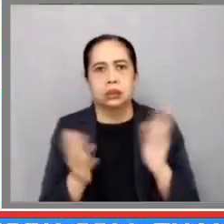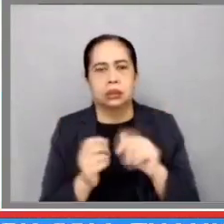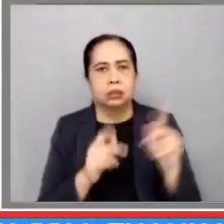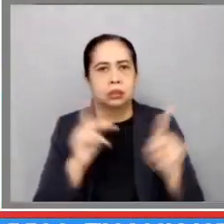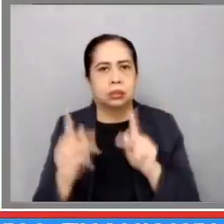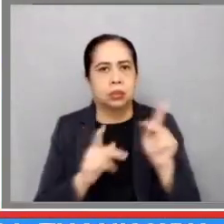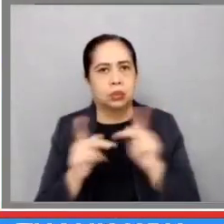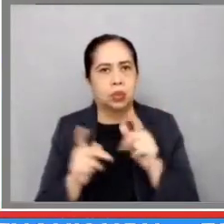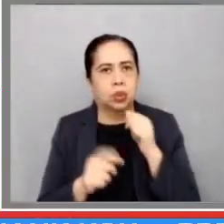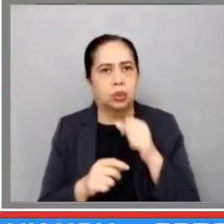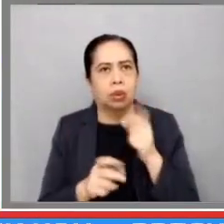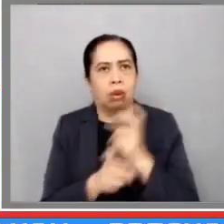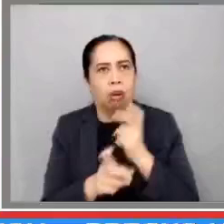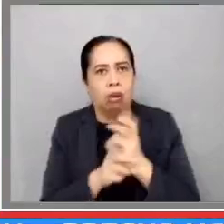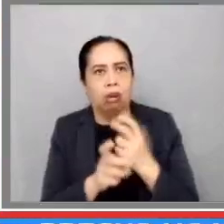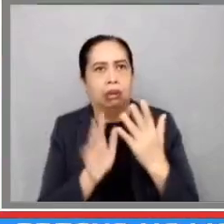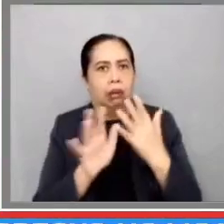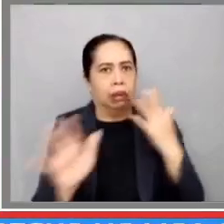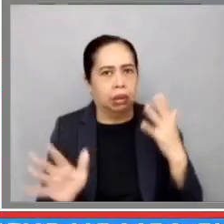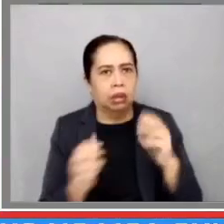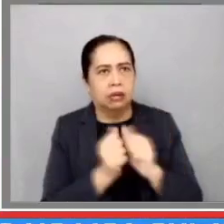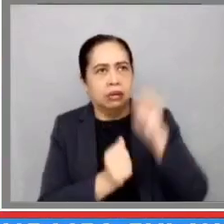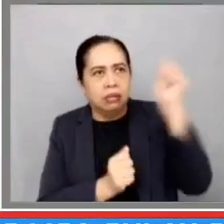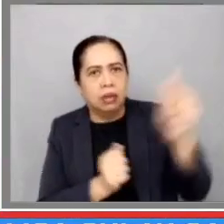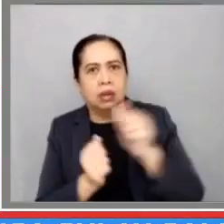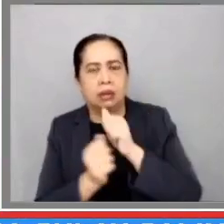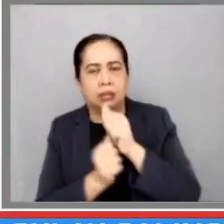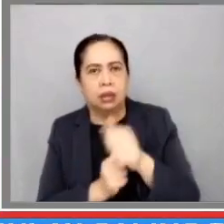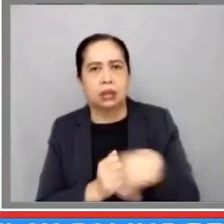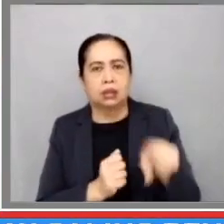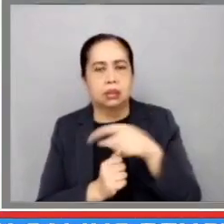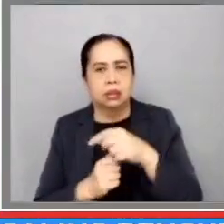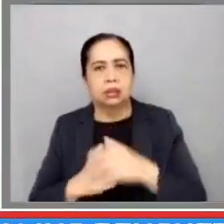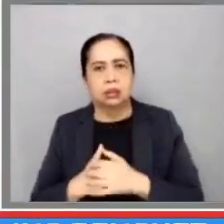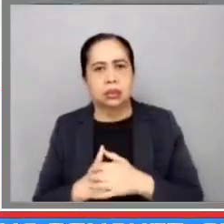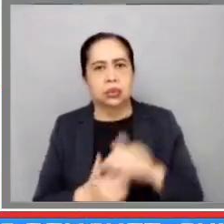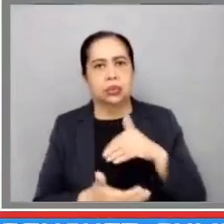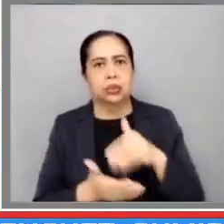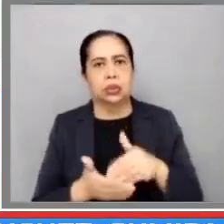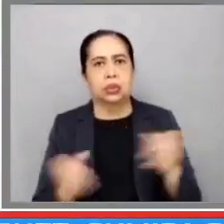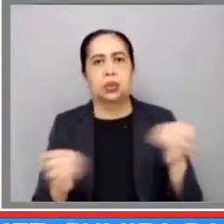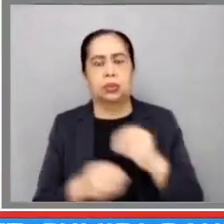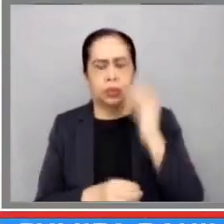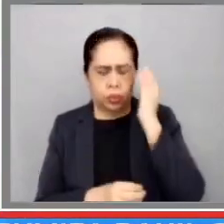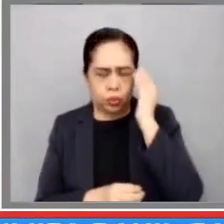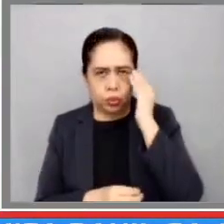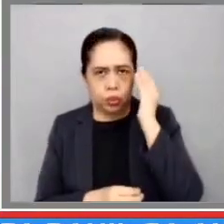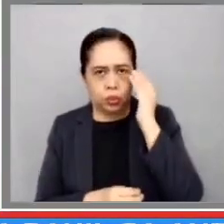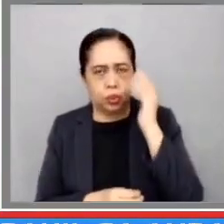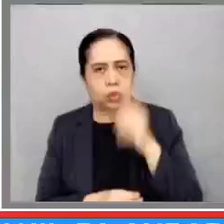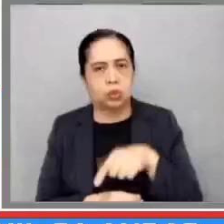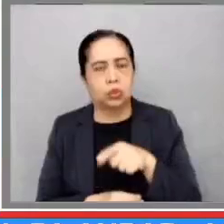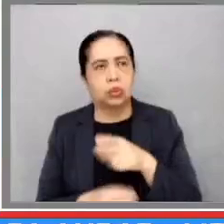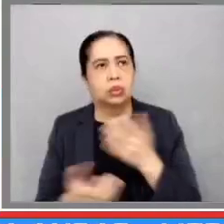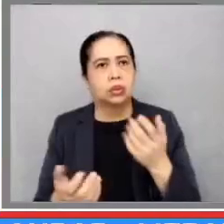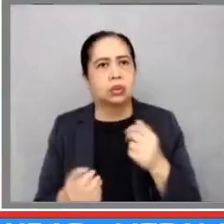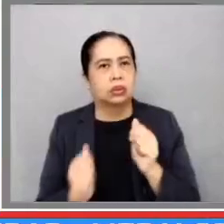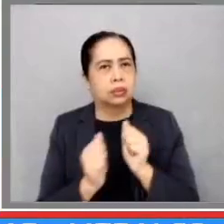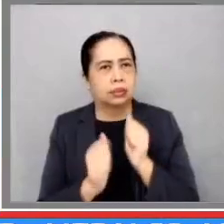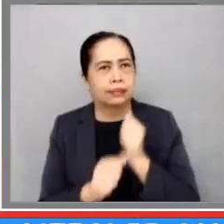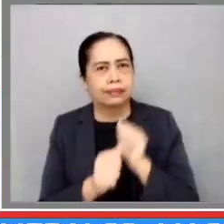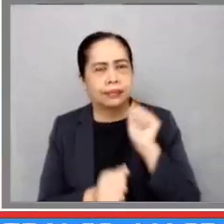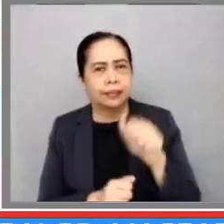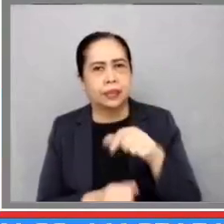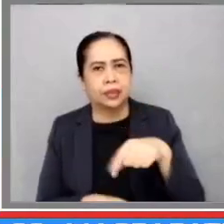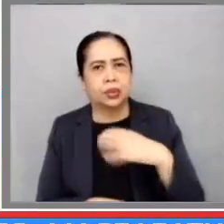natin mahirapan, siyempre mas malayo po ito. Yung ating central office, alam naman natin, sinasadya pa po ito sa tapat po ng